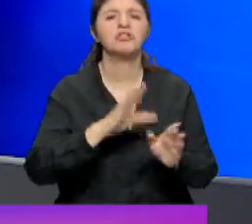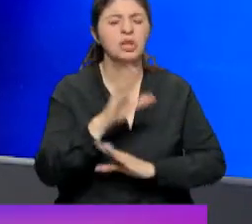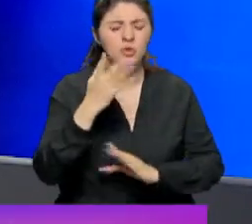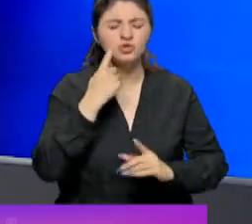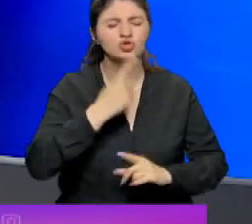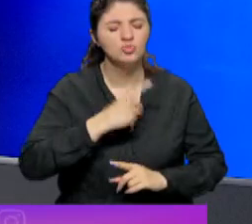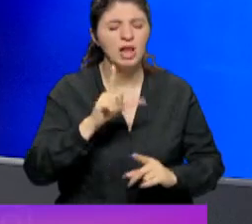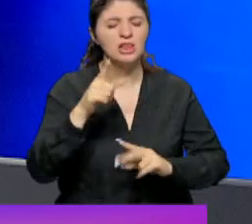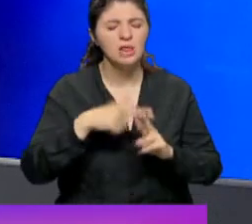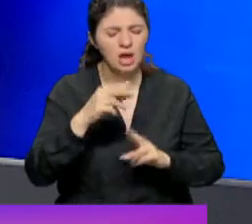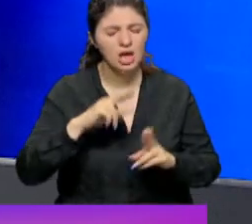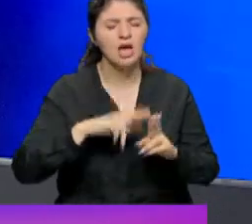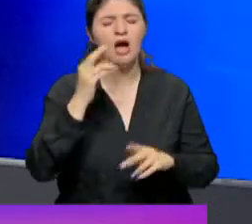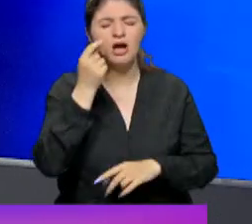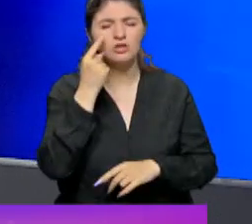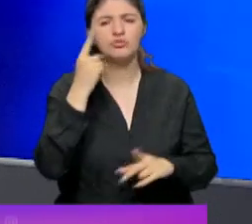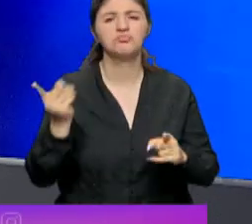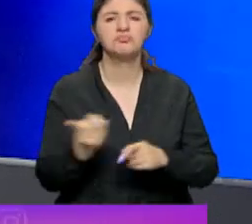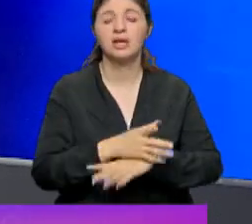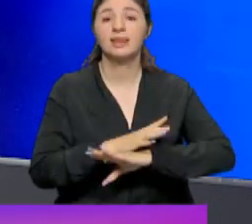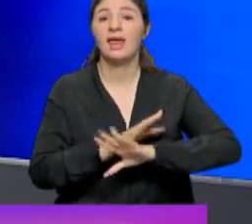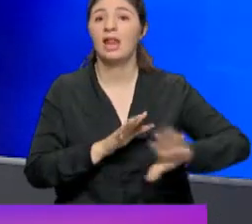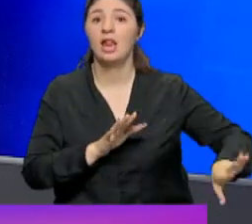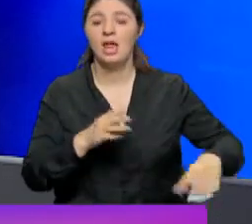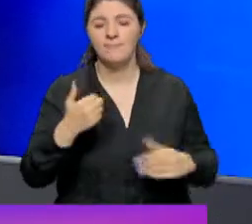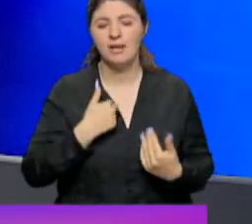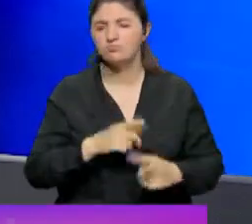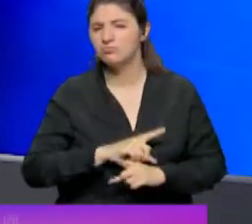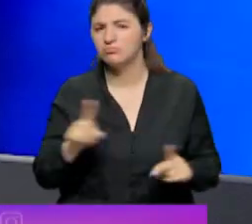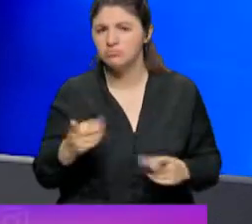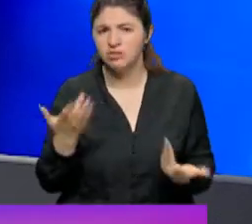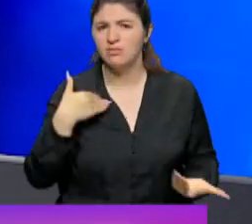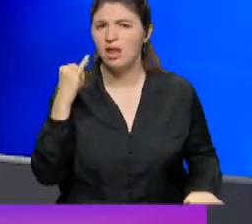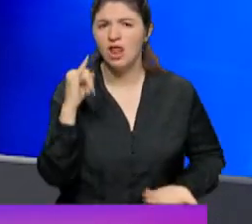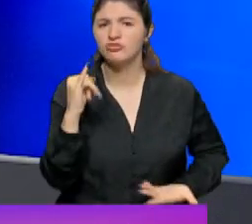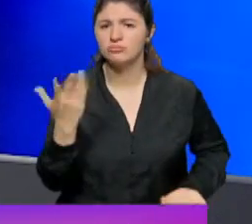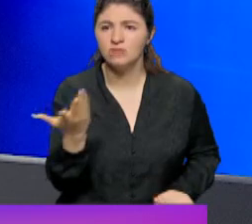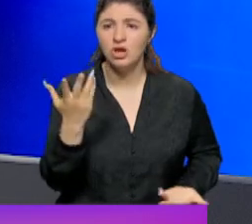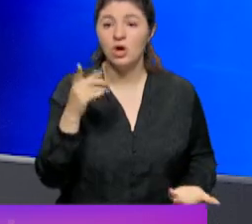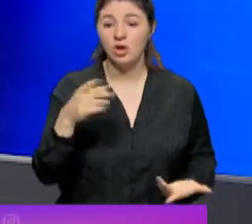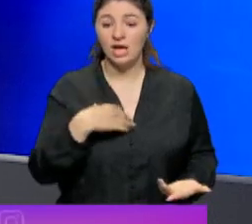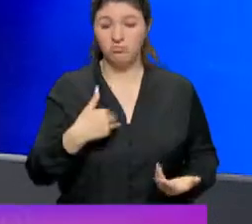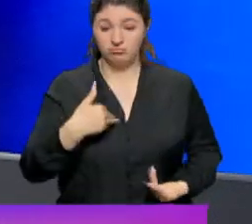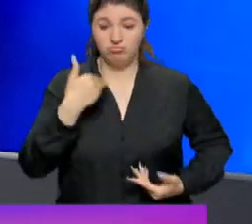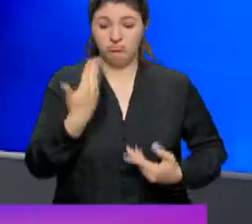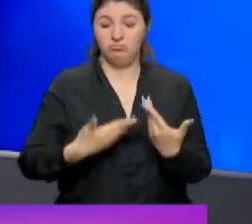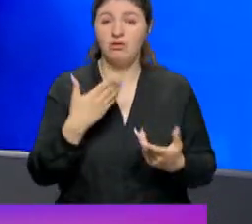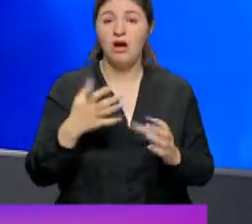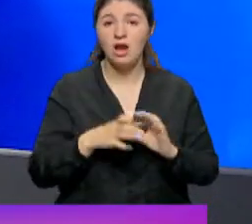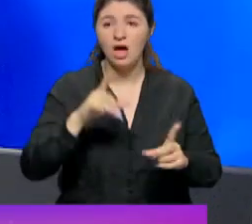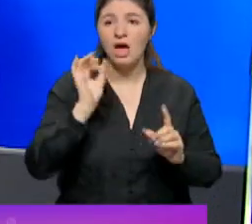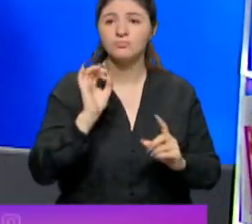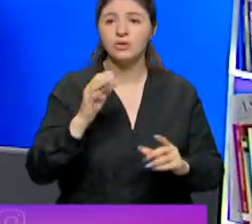demokrasi Cumhuriyet bileklik Atatürk değerleri değil benim itirazım ve eleştiri püslü buna ilişkin